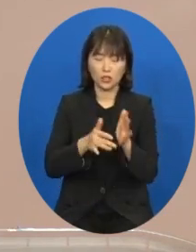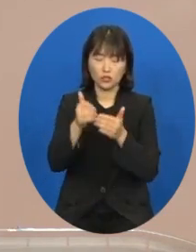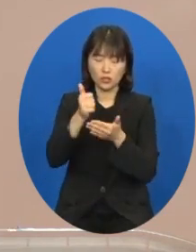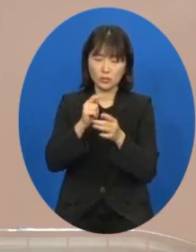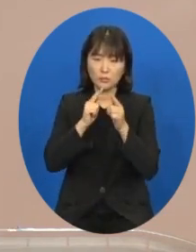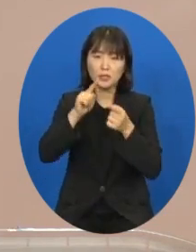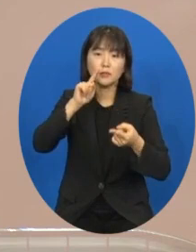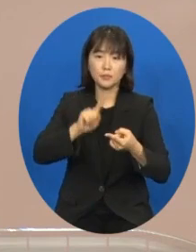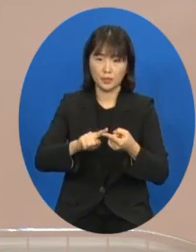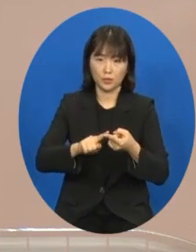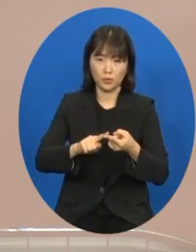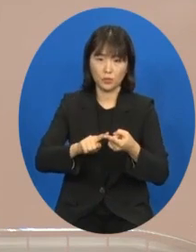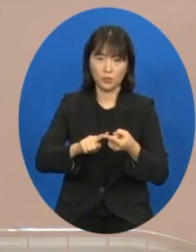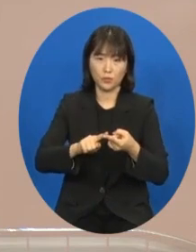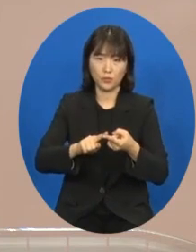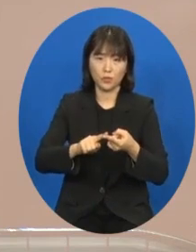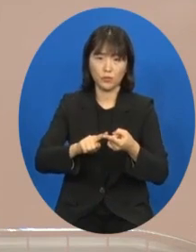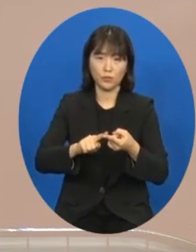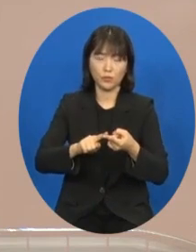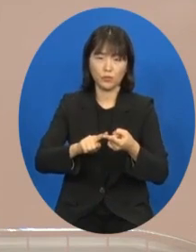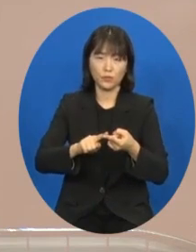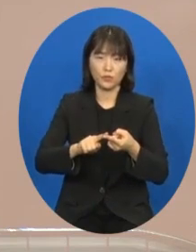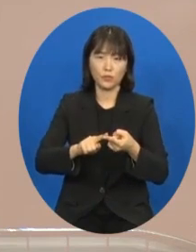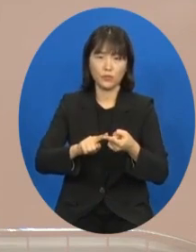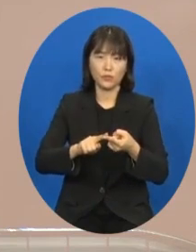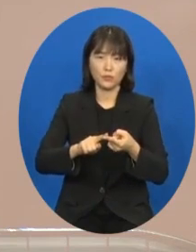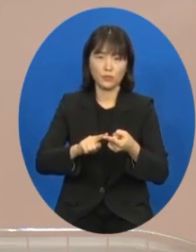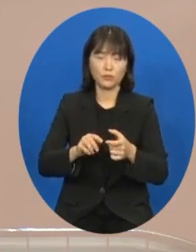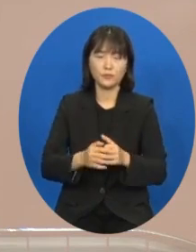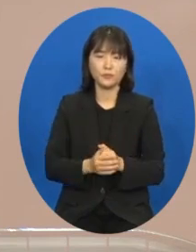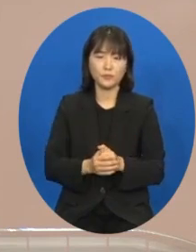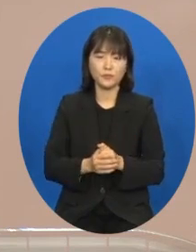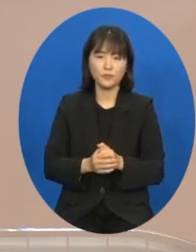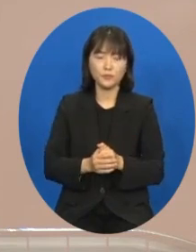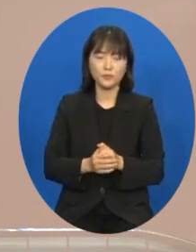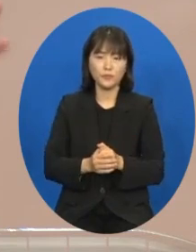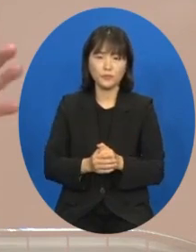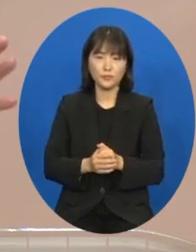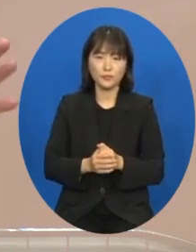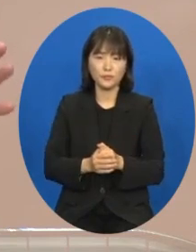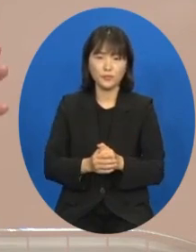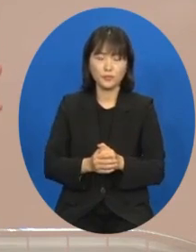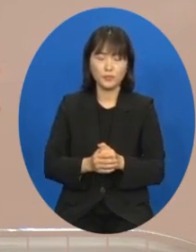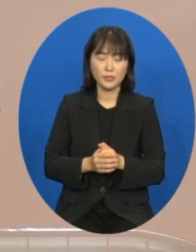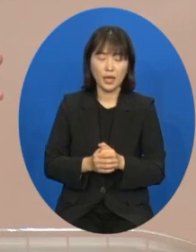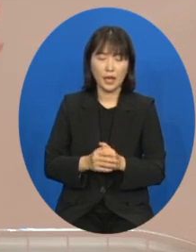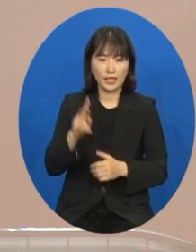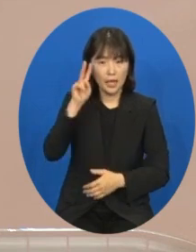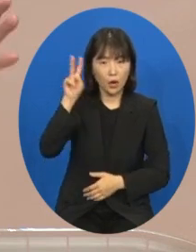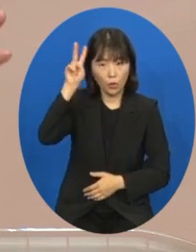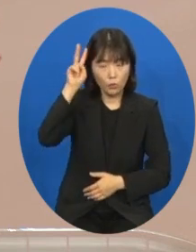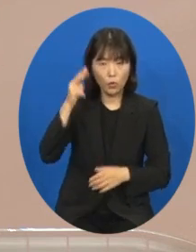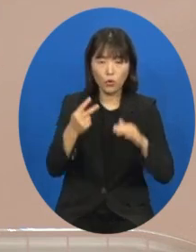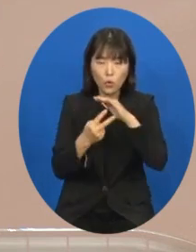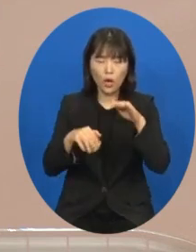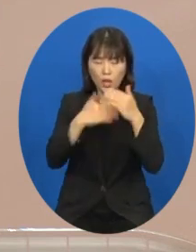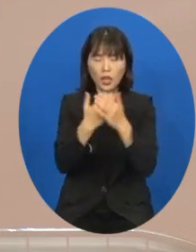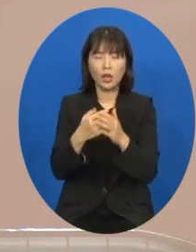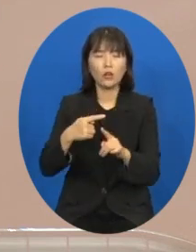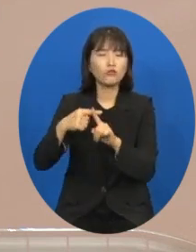말씀대로 그 세베드의 두 아들 야고보와 요한이 다